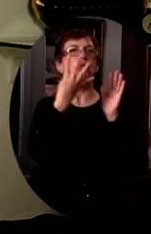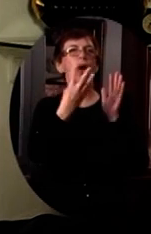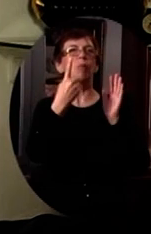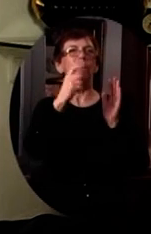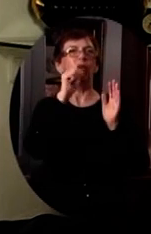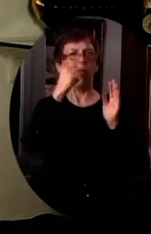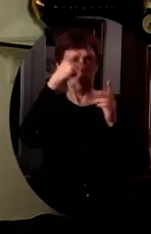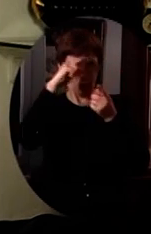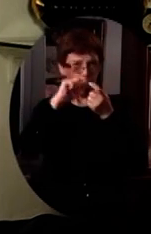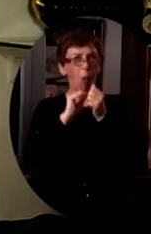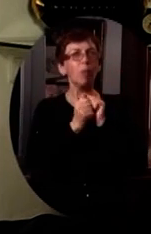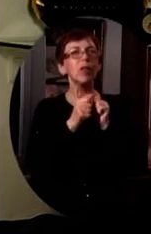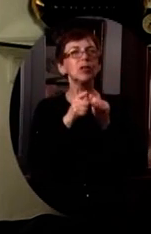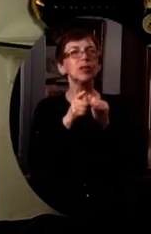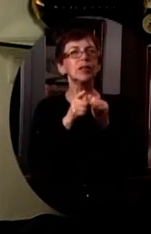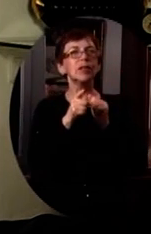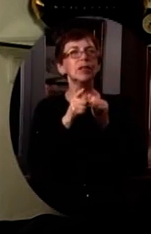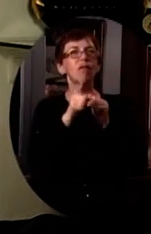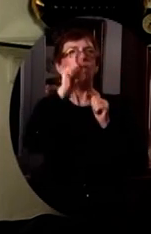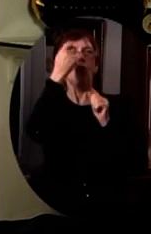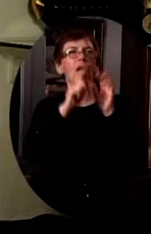את זוכרת את זה?